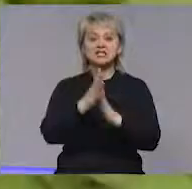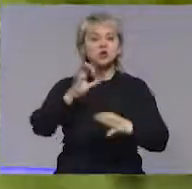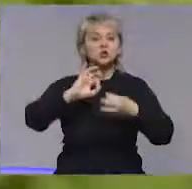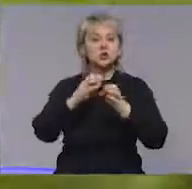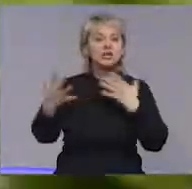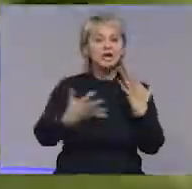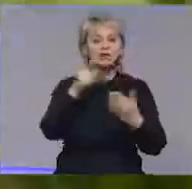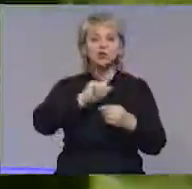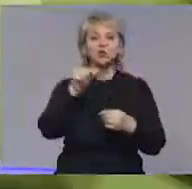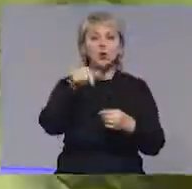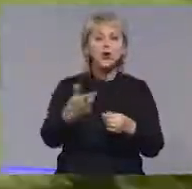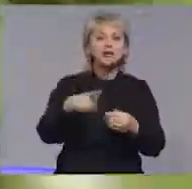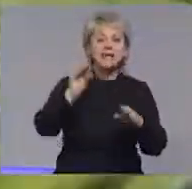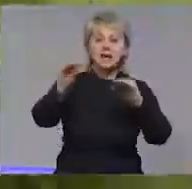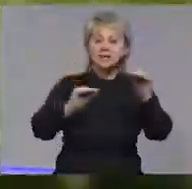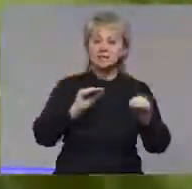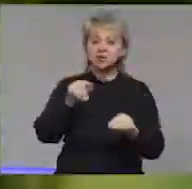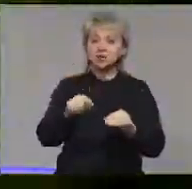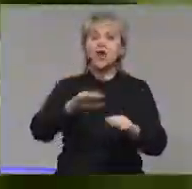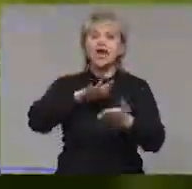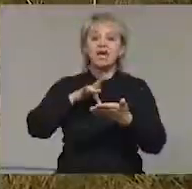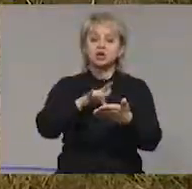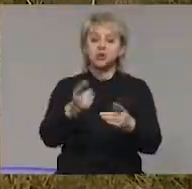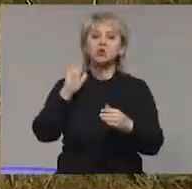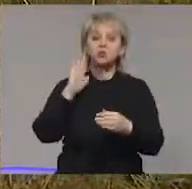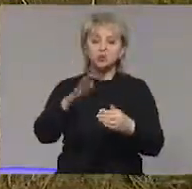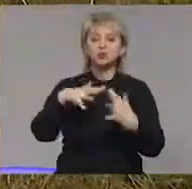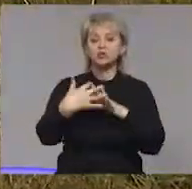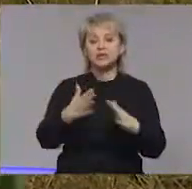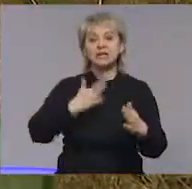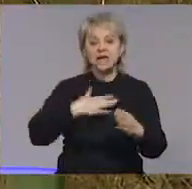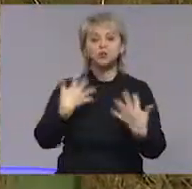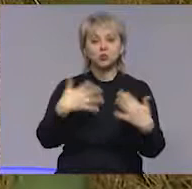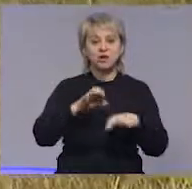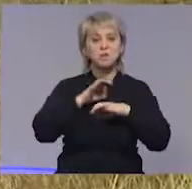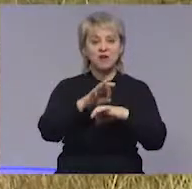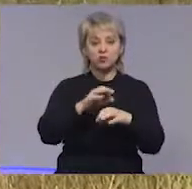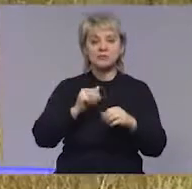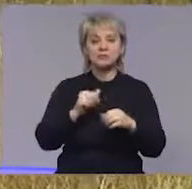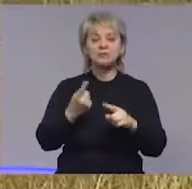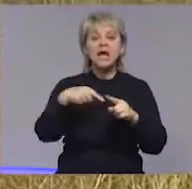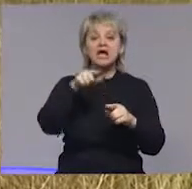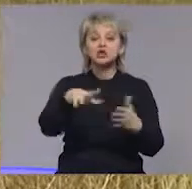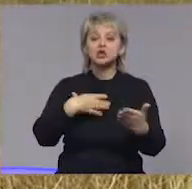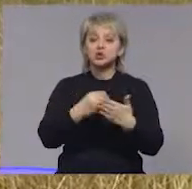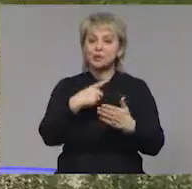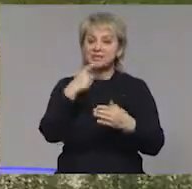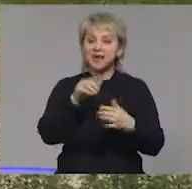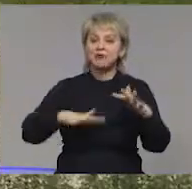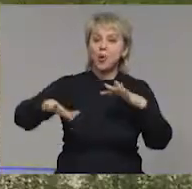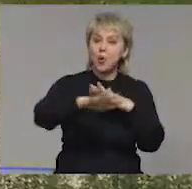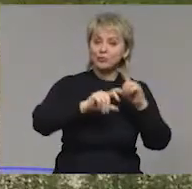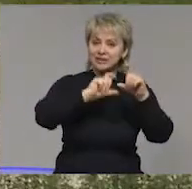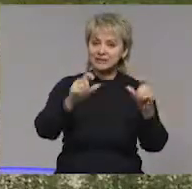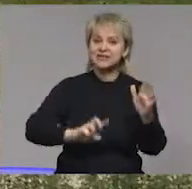сложно разобрать, что и где разместиться. Но экскурсию по будущей станице для нас уже проводят. Это, собственно говоря, майданный комплекс